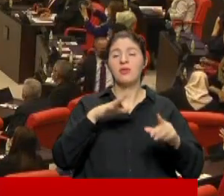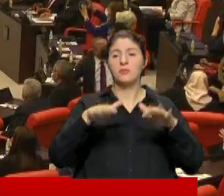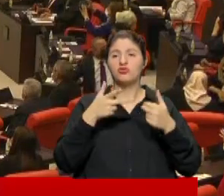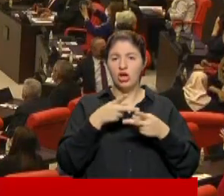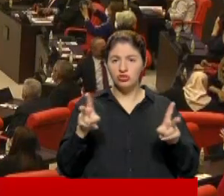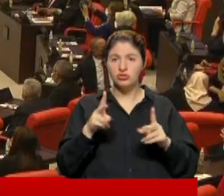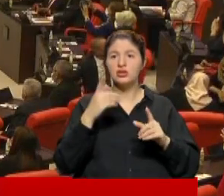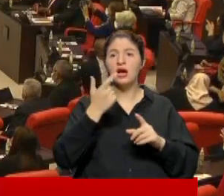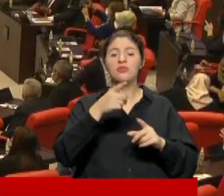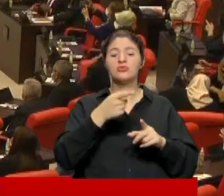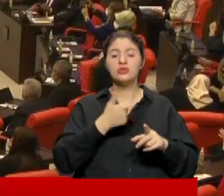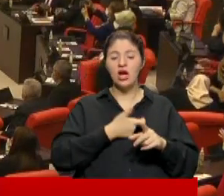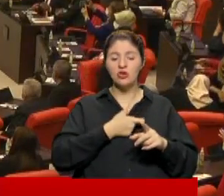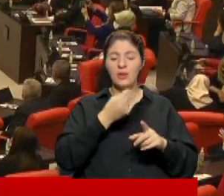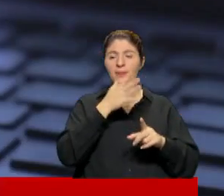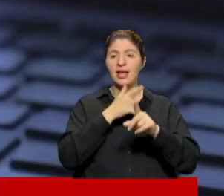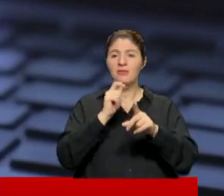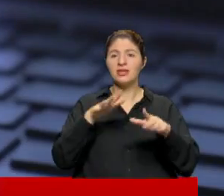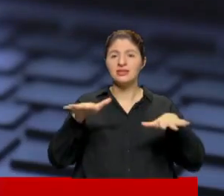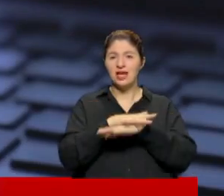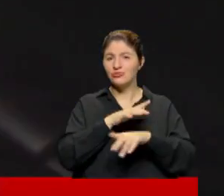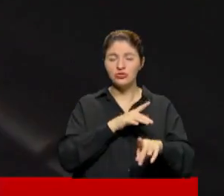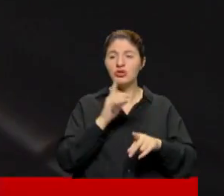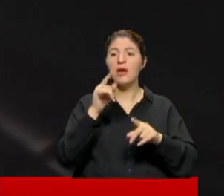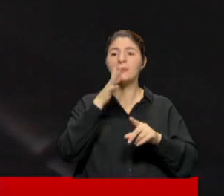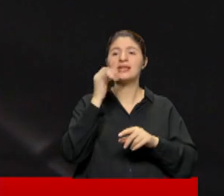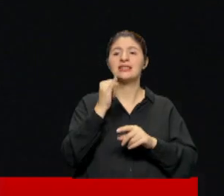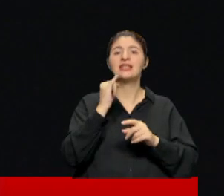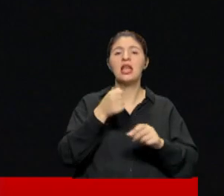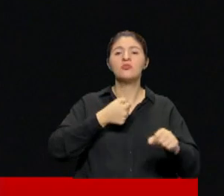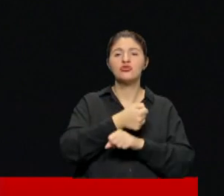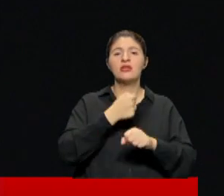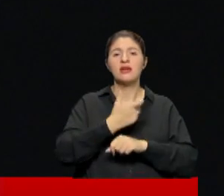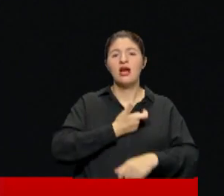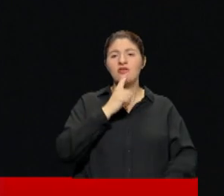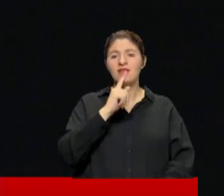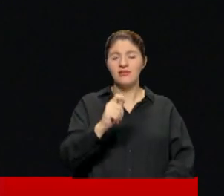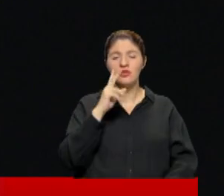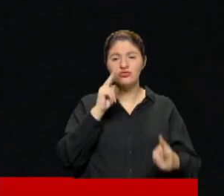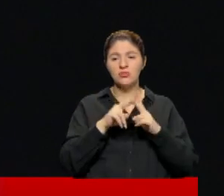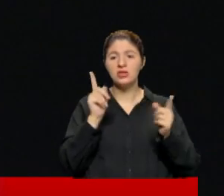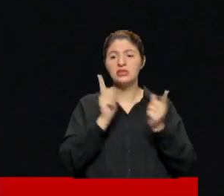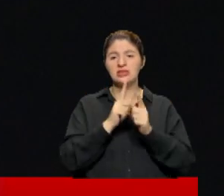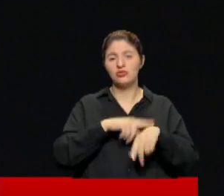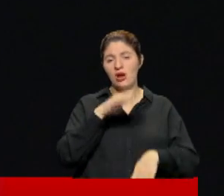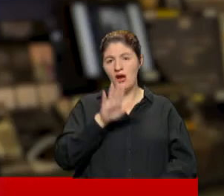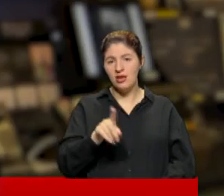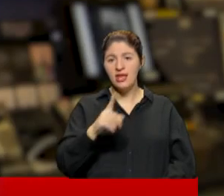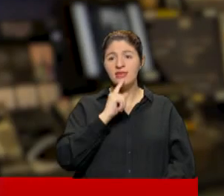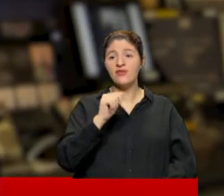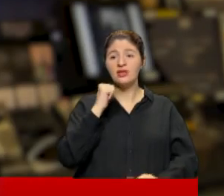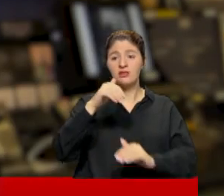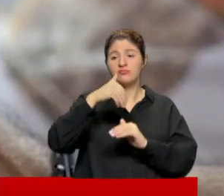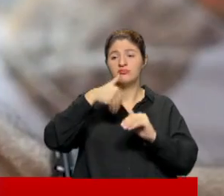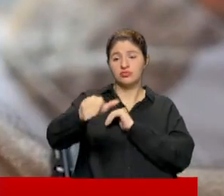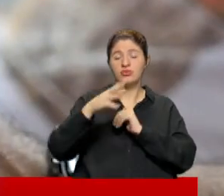açıldı sansür yasası olarak bilinen dezenformasyon la mücadele kanun teklifinin görüşmelerine kısa süre kaldı teklif geri